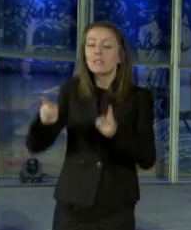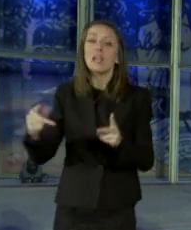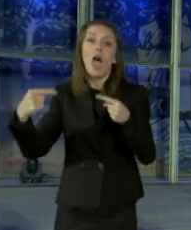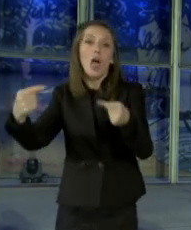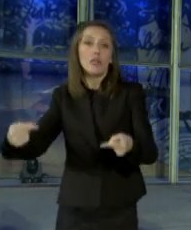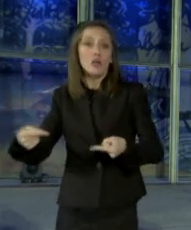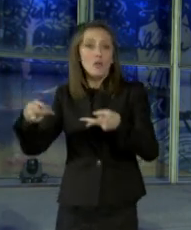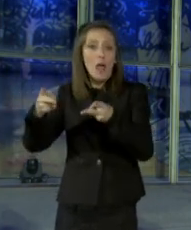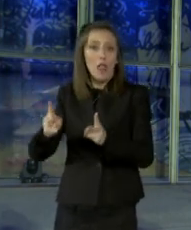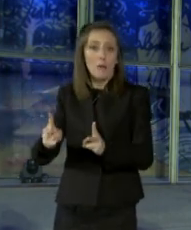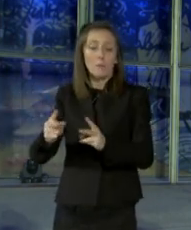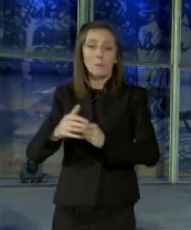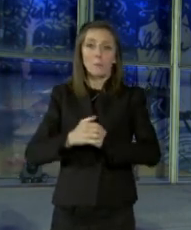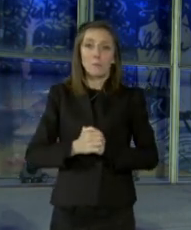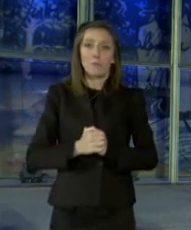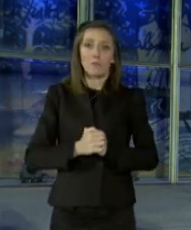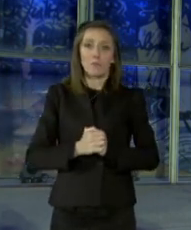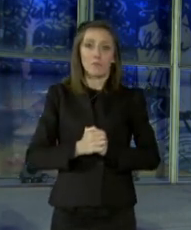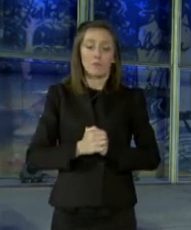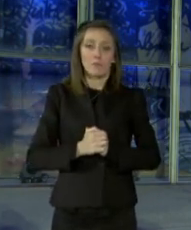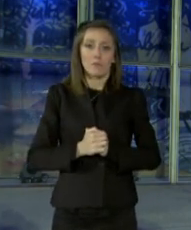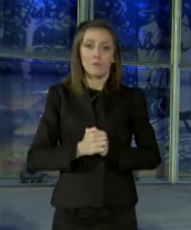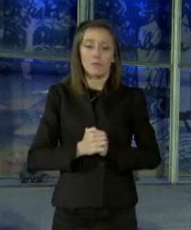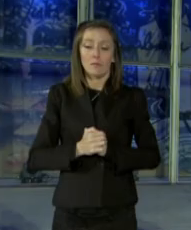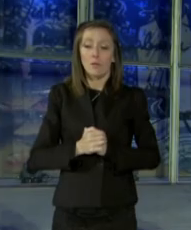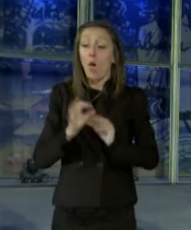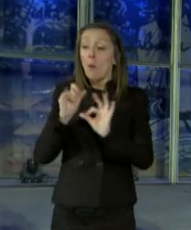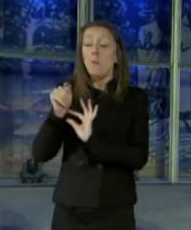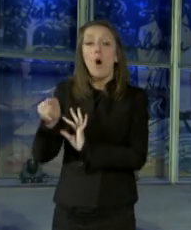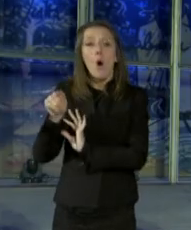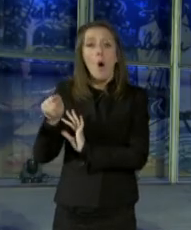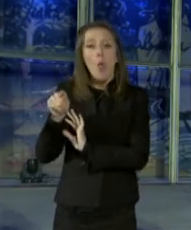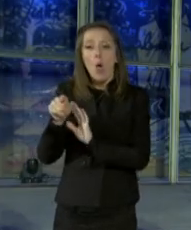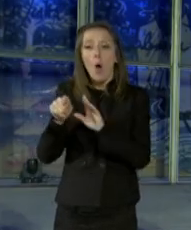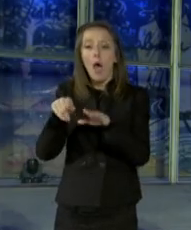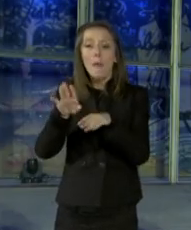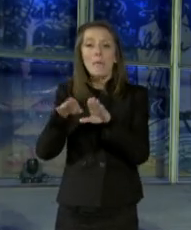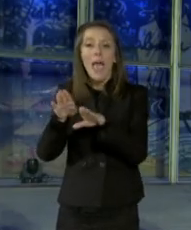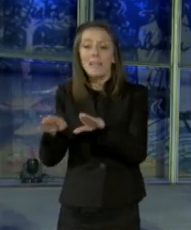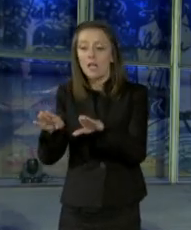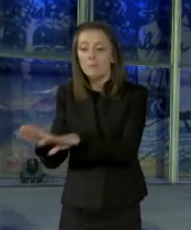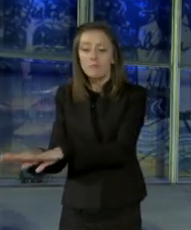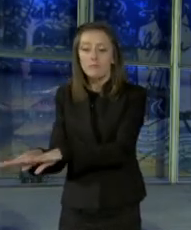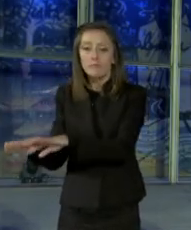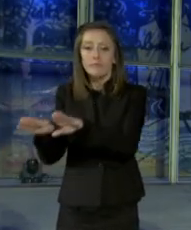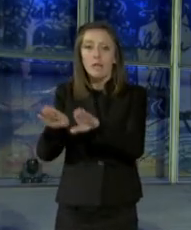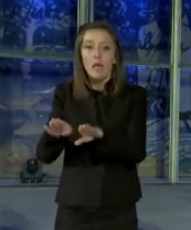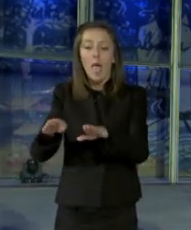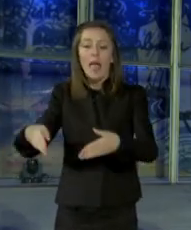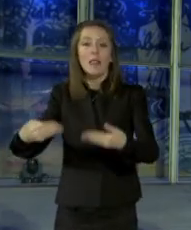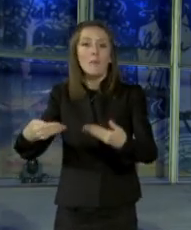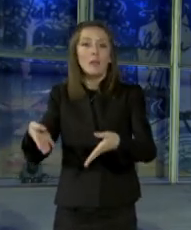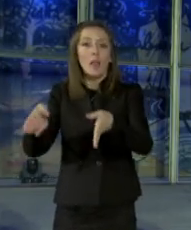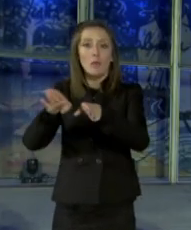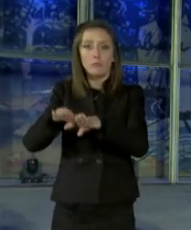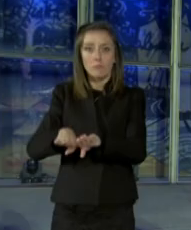sulla sedia egli stesso sollevo i piedi da terra e li poggiò sul